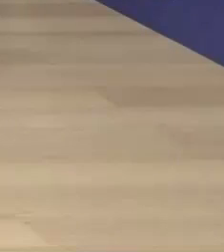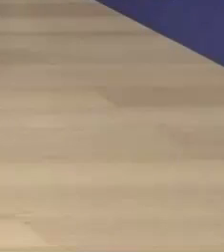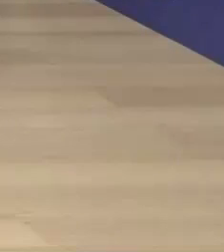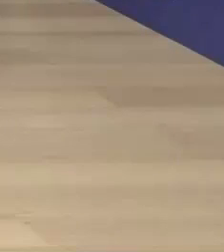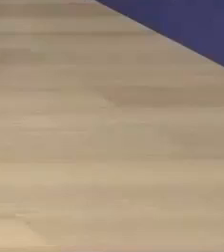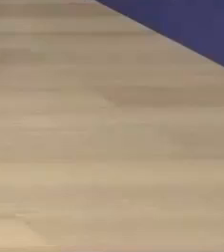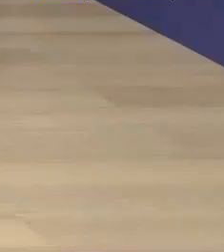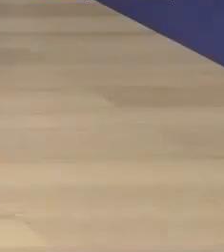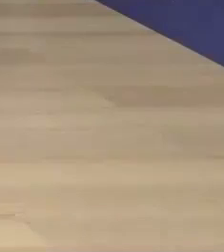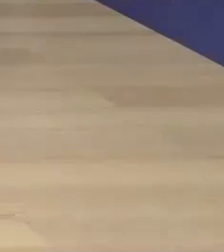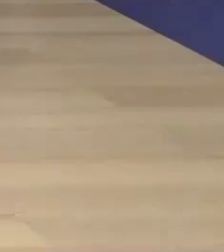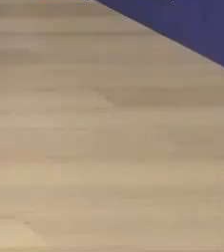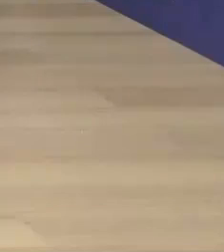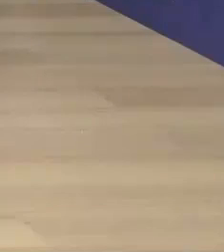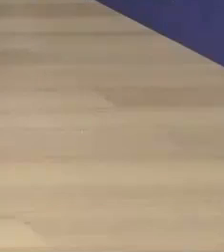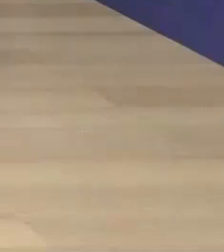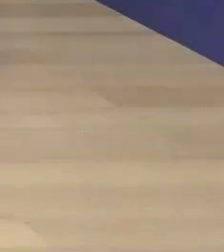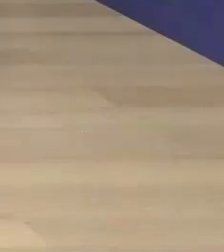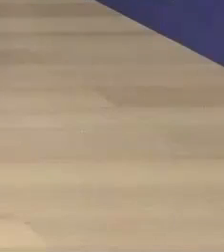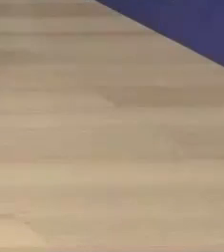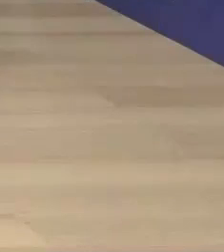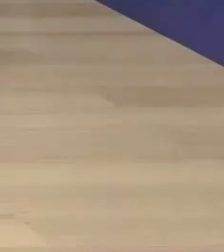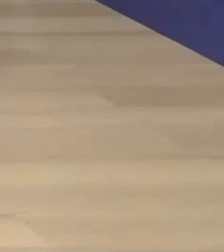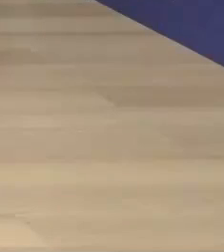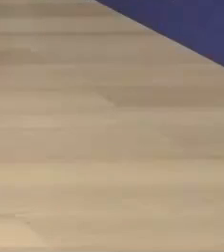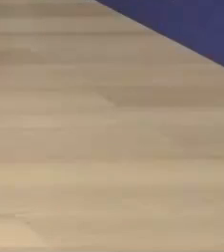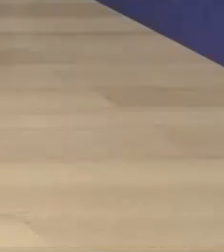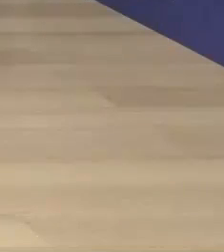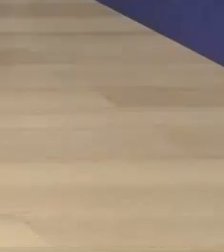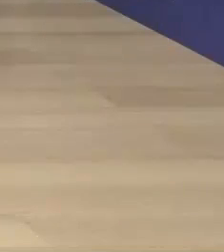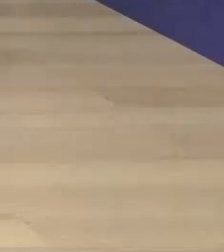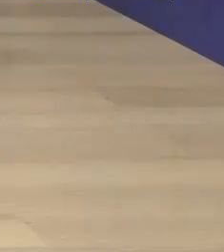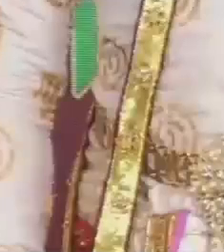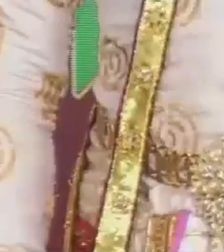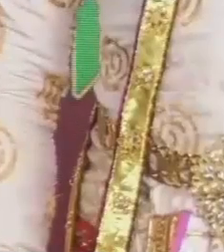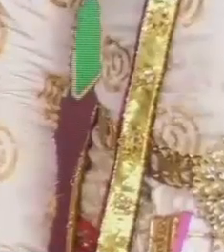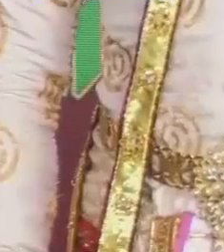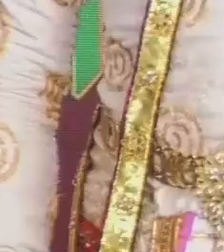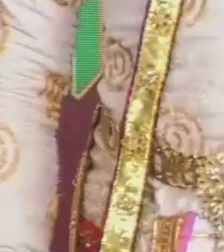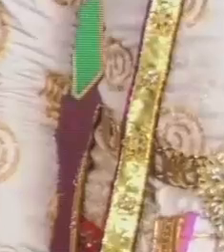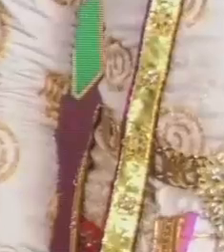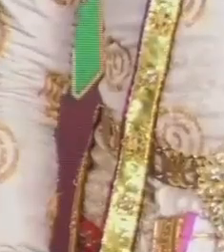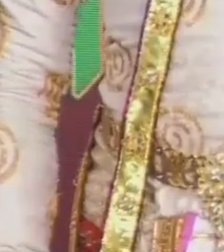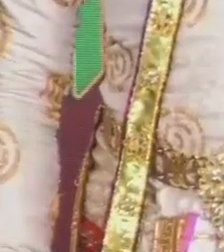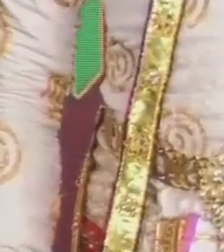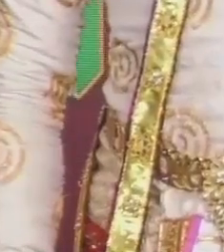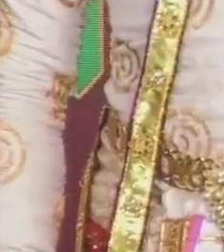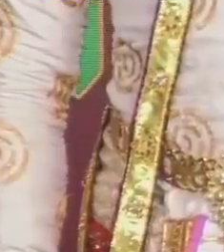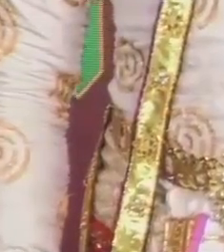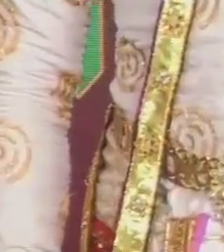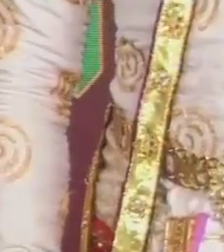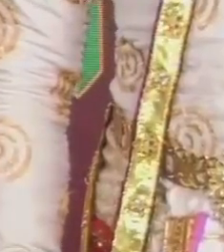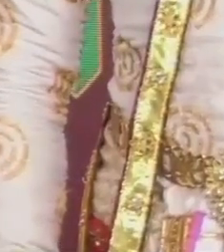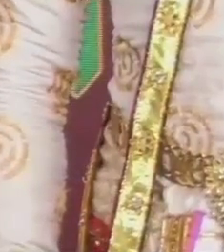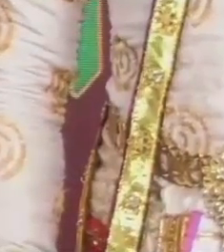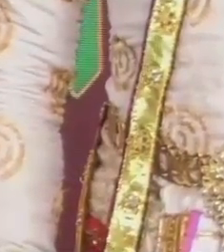เริ่มจากน้องครับค่ะก็รู้สึกภาคภูมิใจเป็นอย่างมากค่ะที่ได้รับคัดเลือกเป็นนักแสดงเพราะว่าเวทีนี้เป็นเหมือนเวที